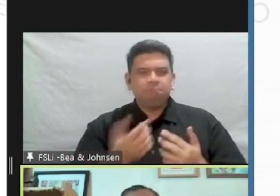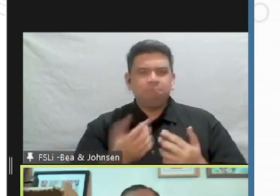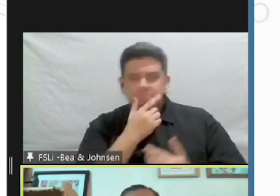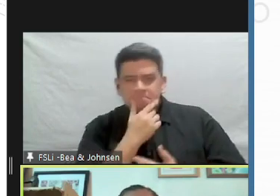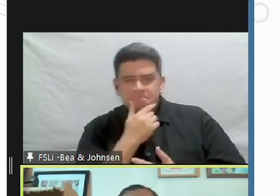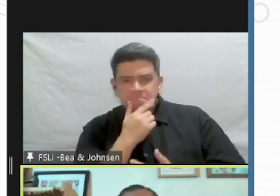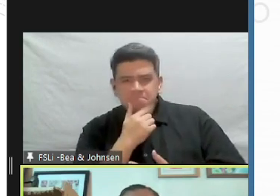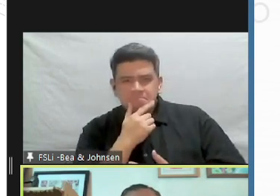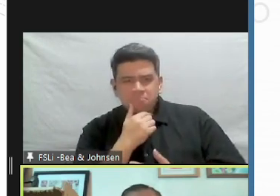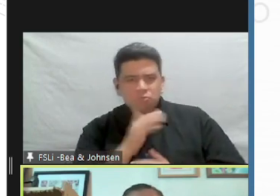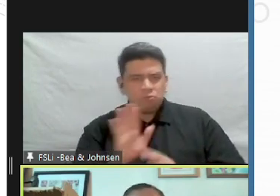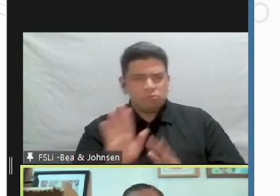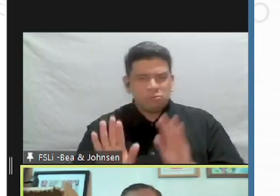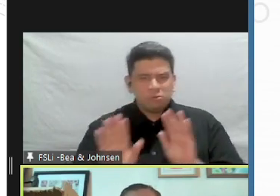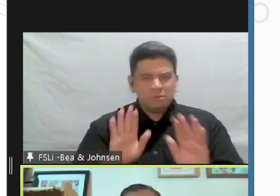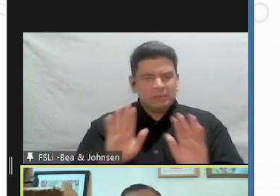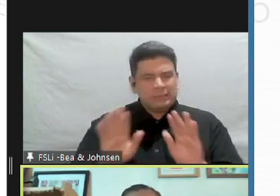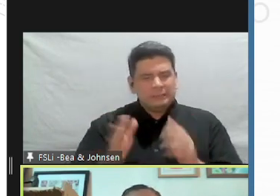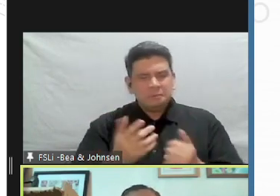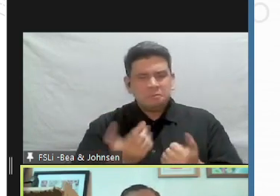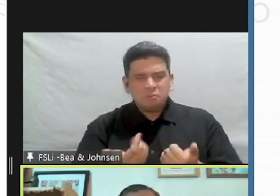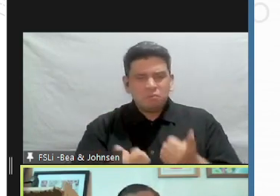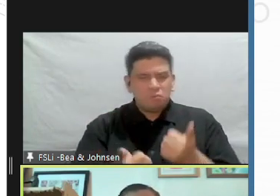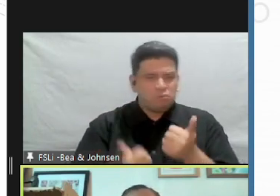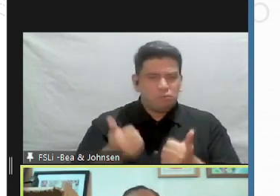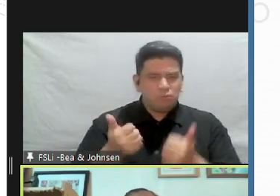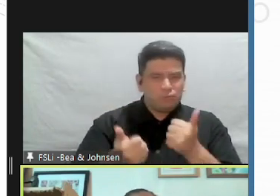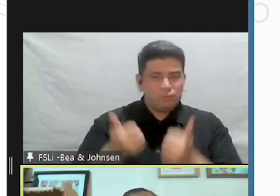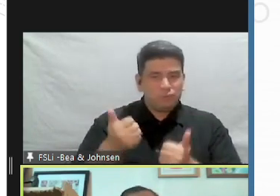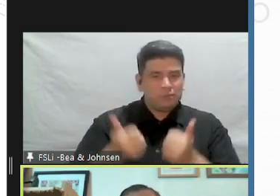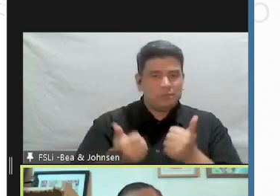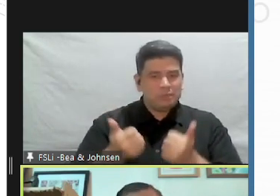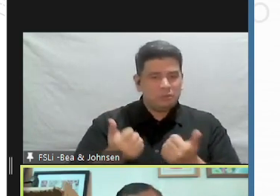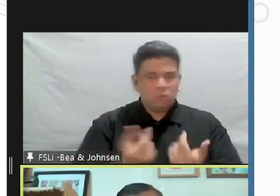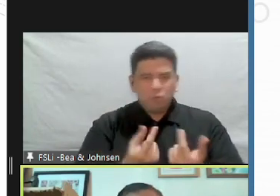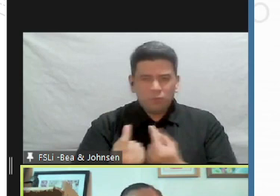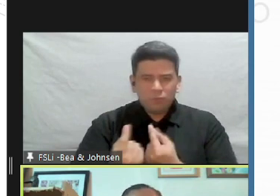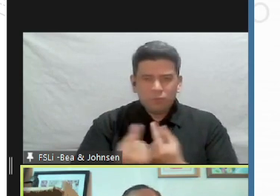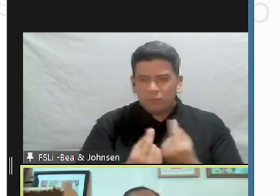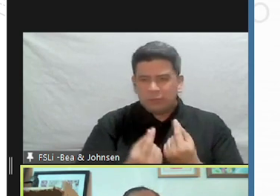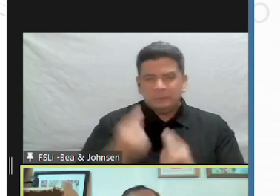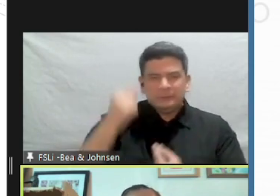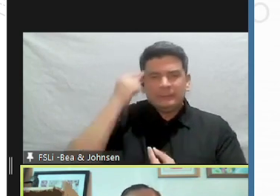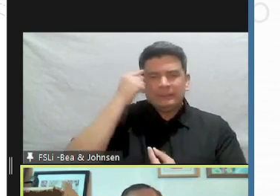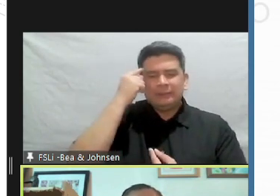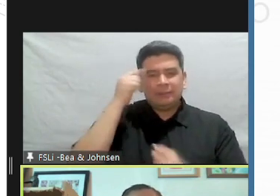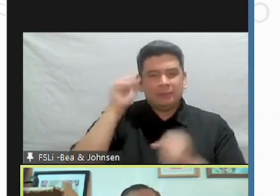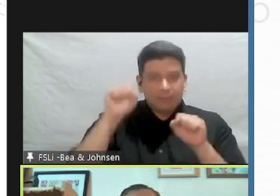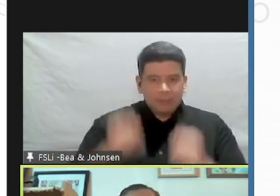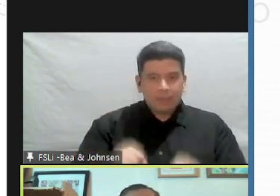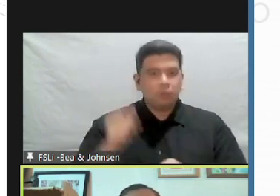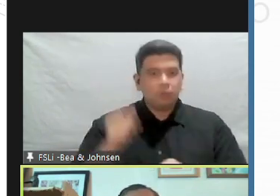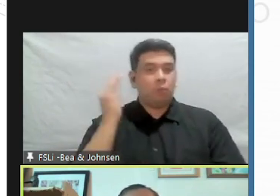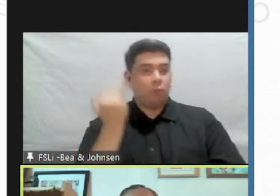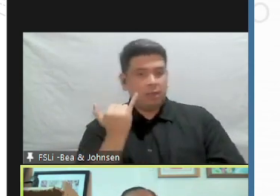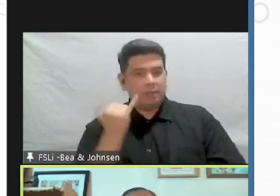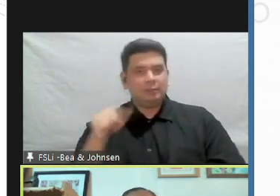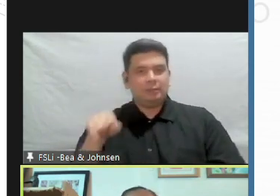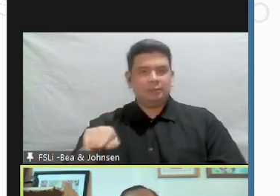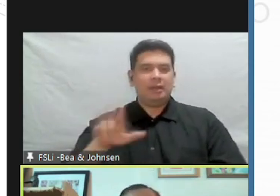kung ginagamit ang sariling wika sa pag-aaral. Okay, susunod na